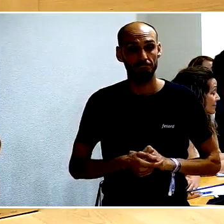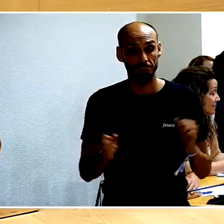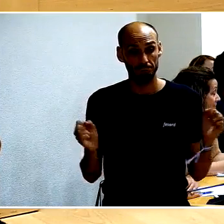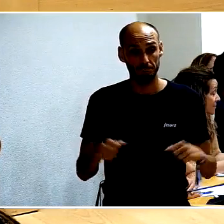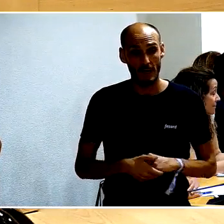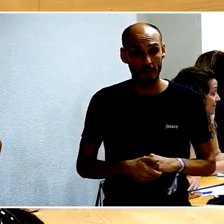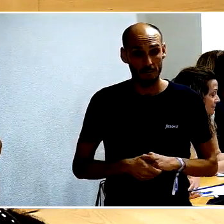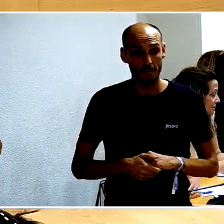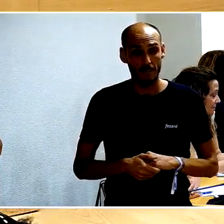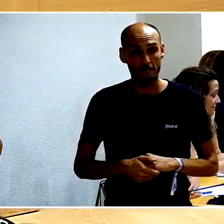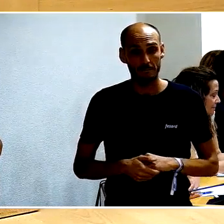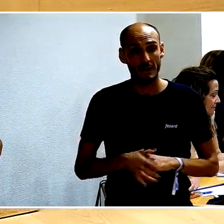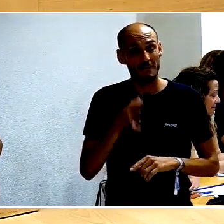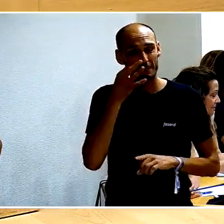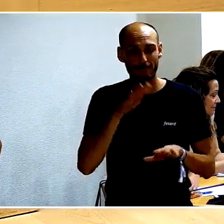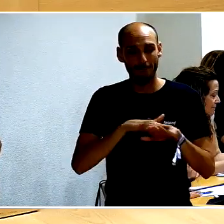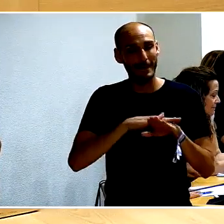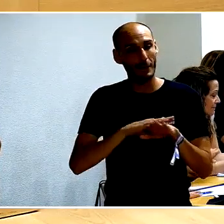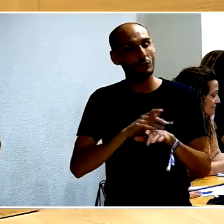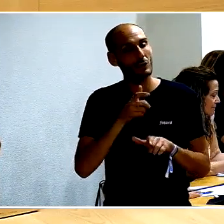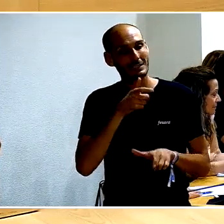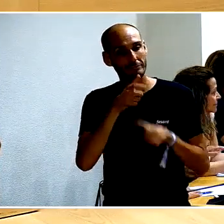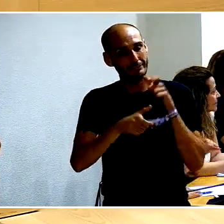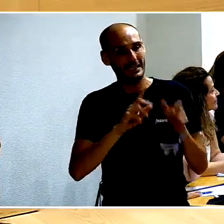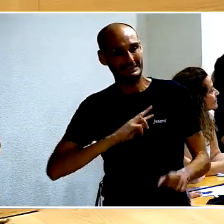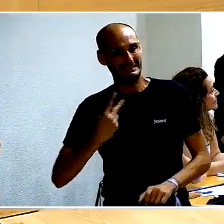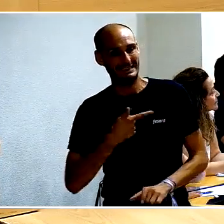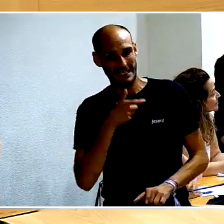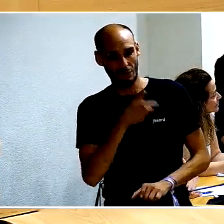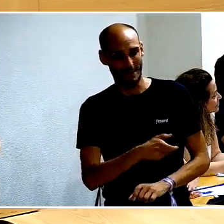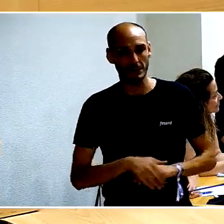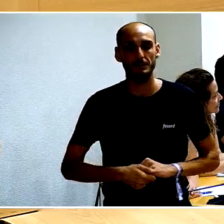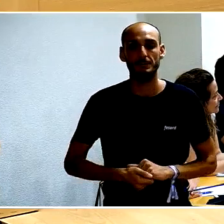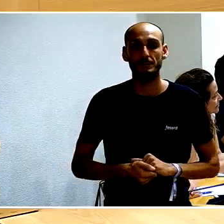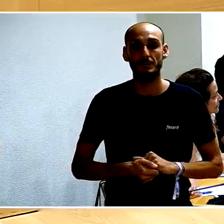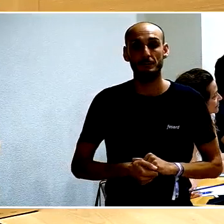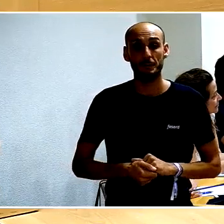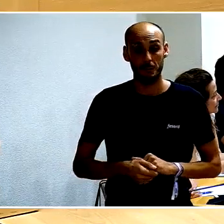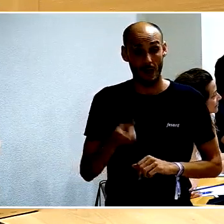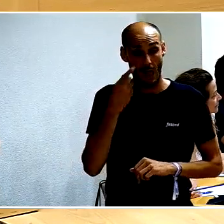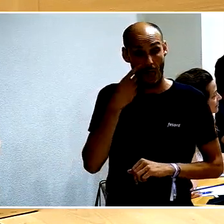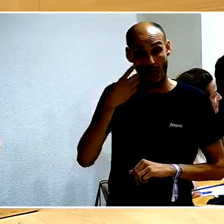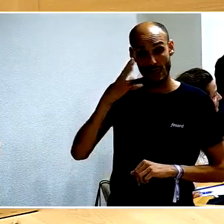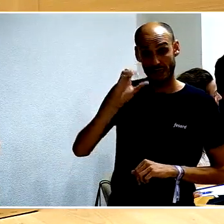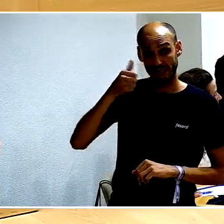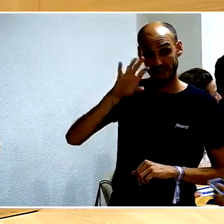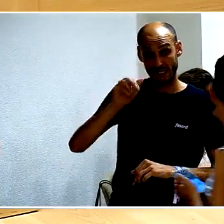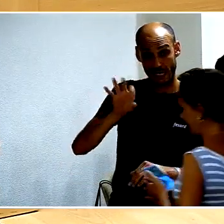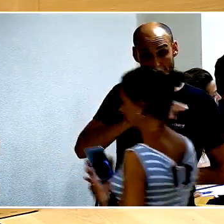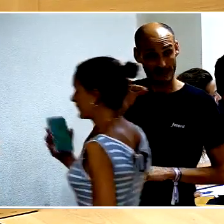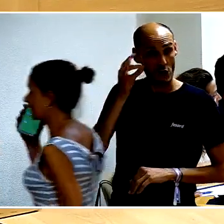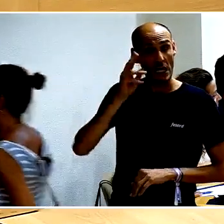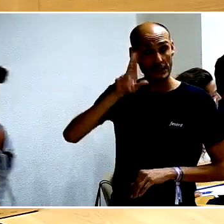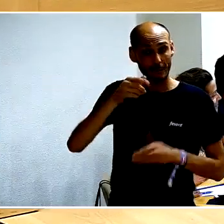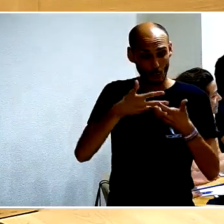Transfobes, unes declaracions transfobes. Fixes vostè que la senyora Amparo Ciscar també va llegir així un escrit i va